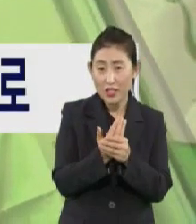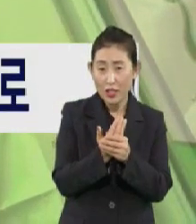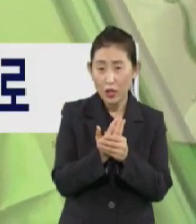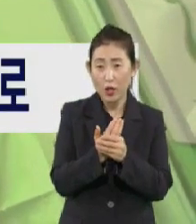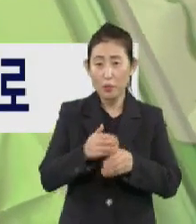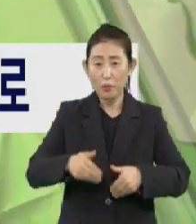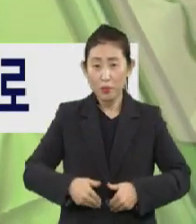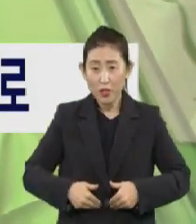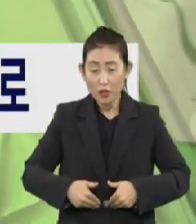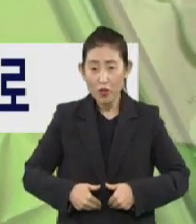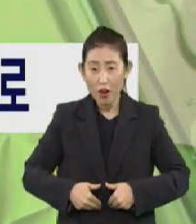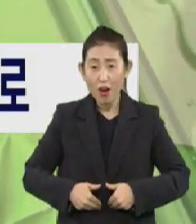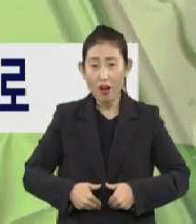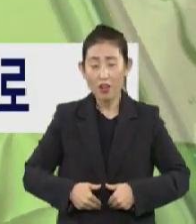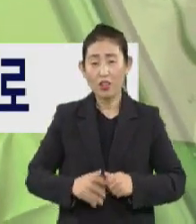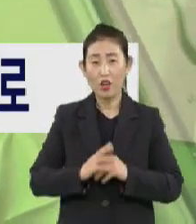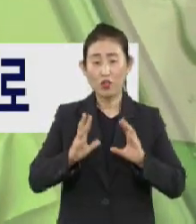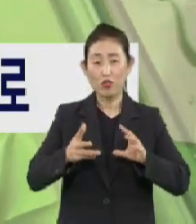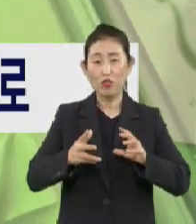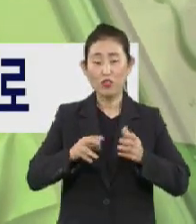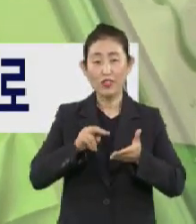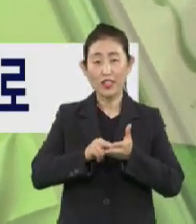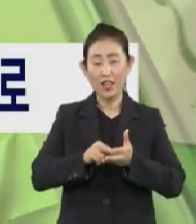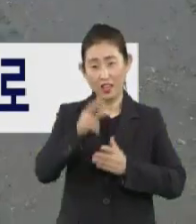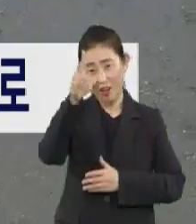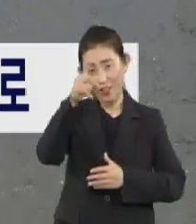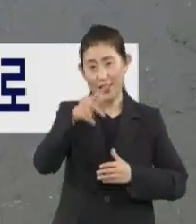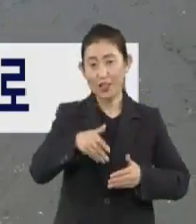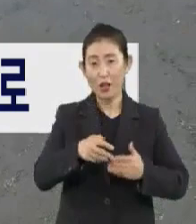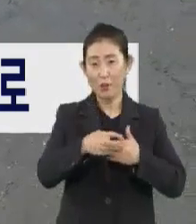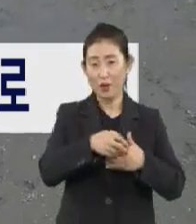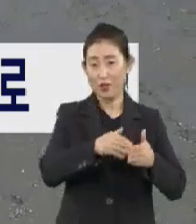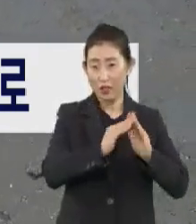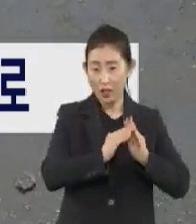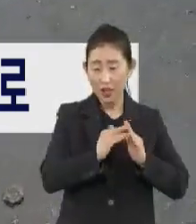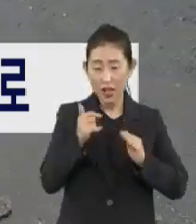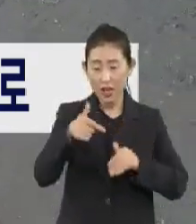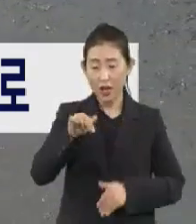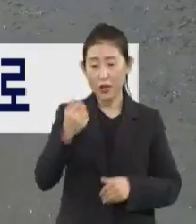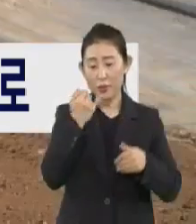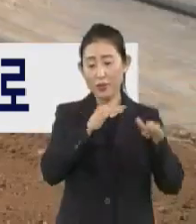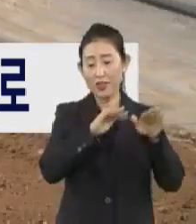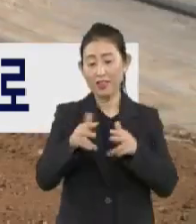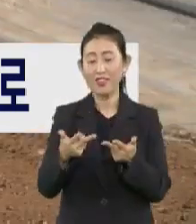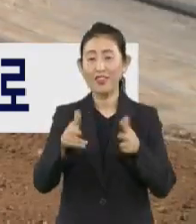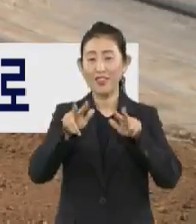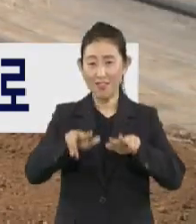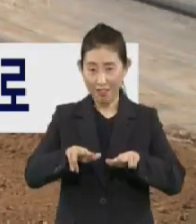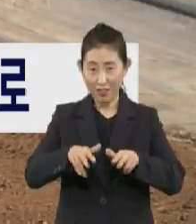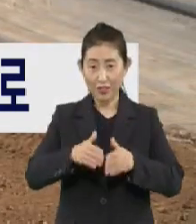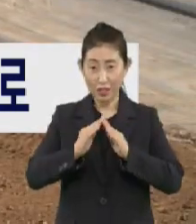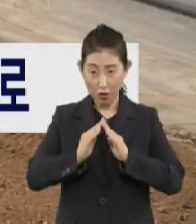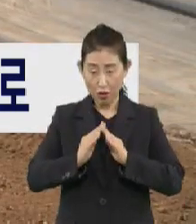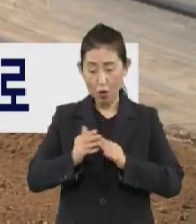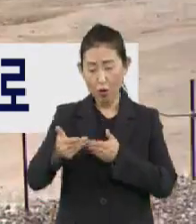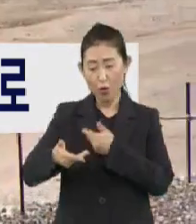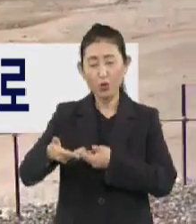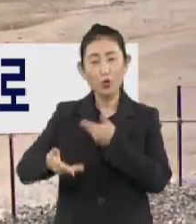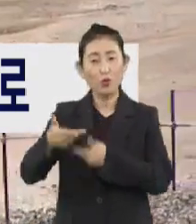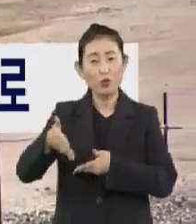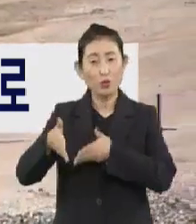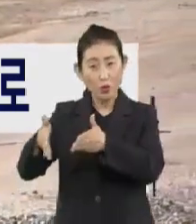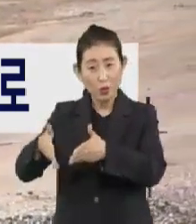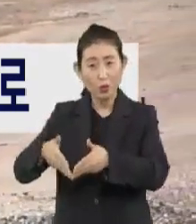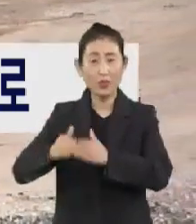이후 필요해진 중부권 거점 국립경찰병원 설립, 가로림만 해양정원 조성, 충청 내륙 고속화도로 건설